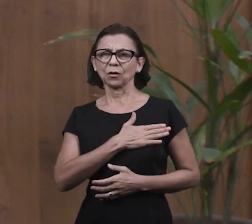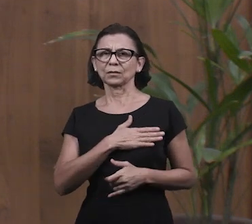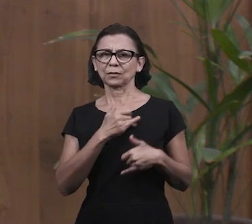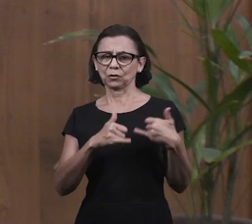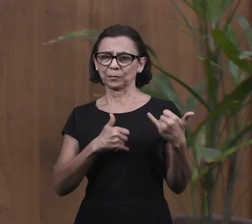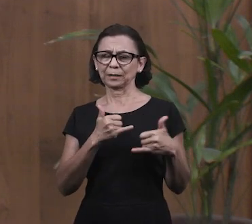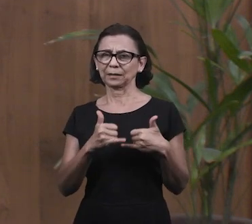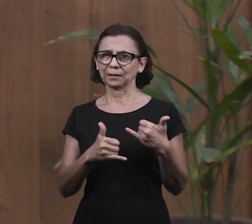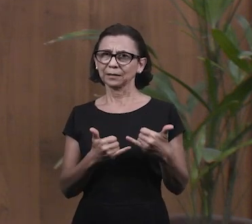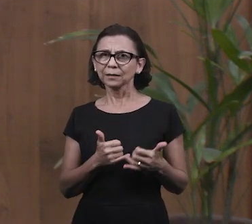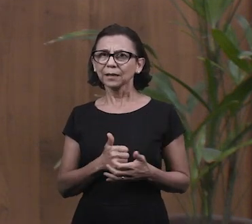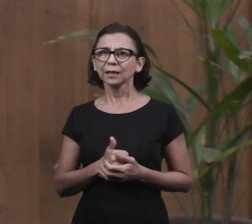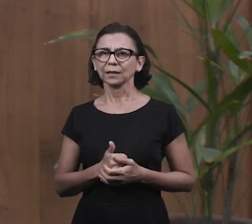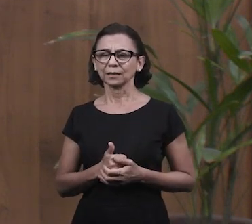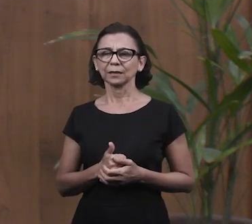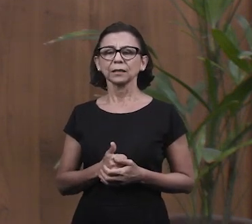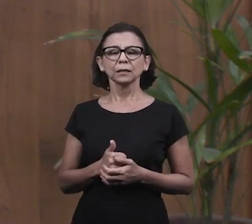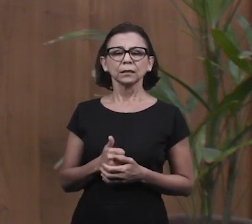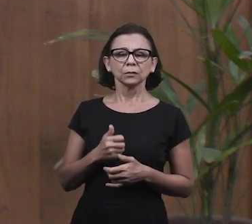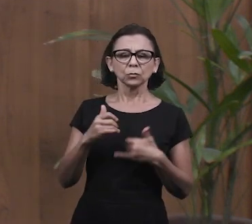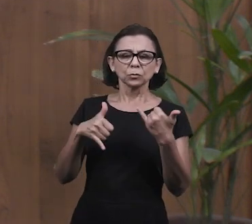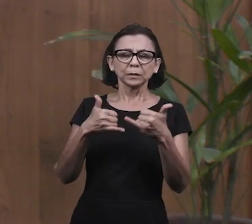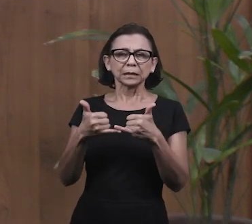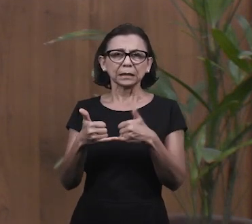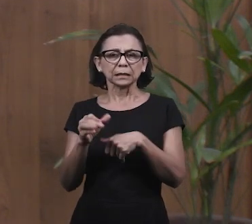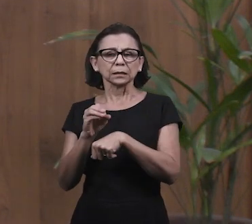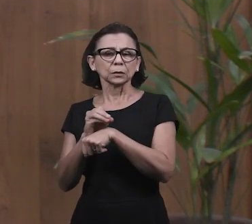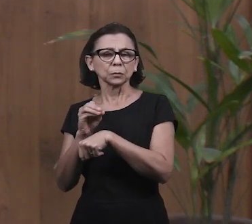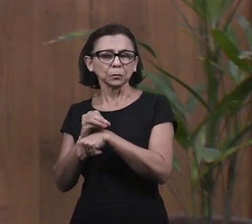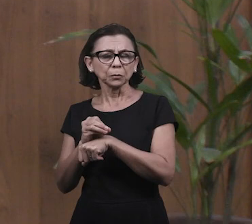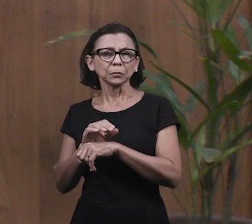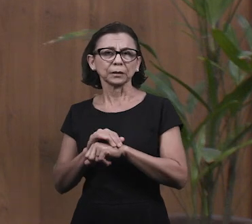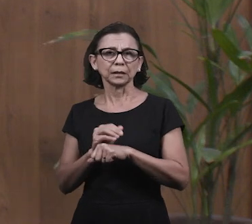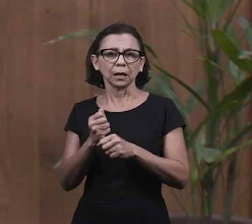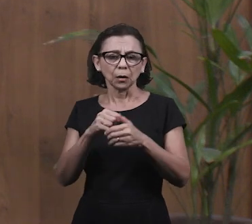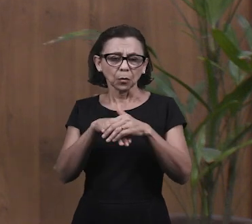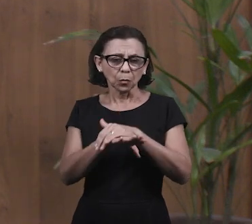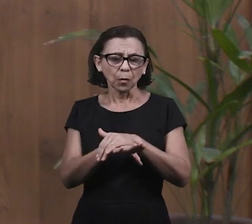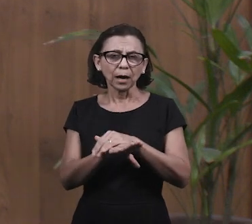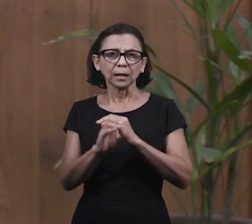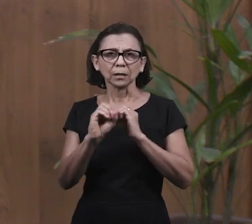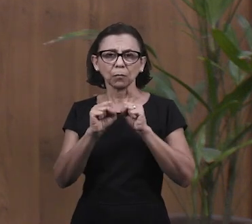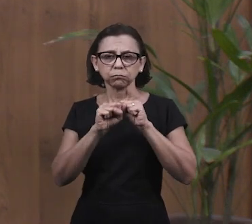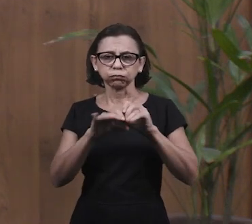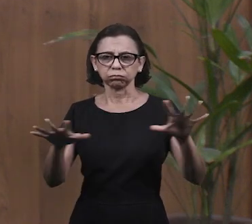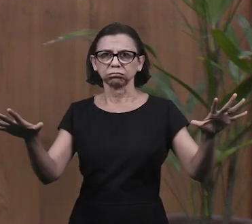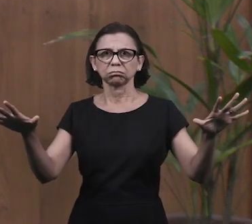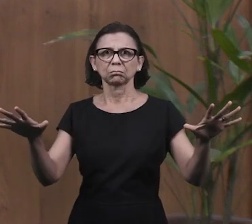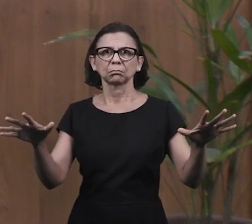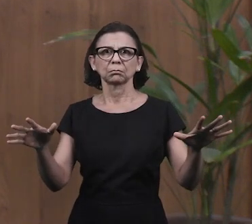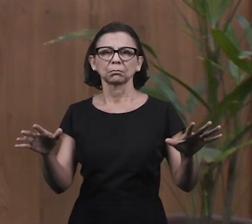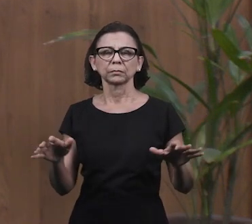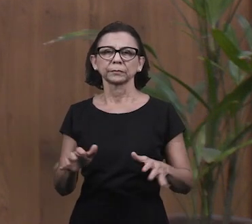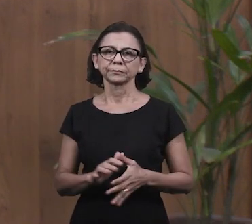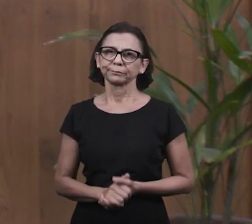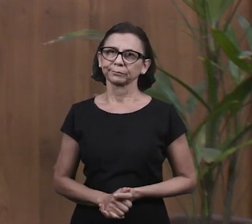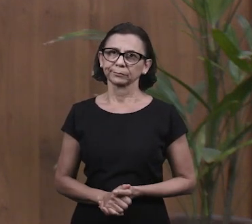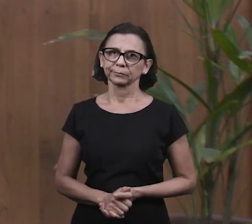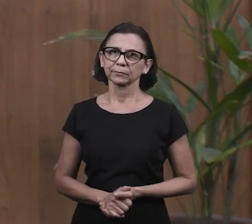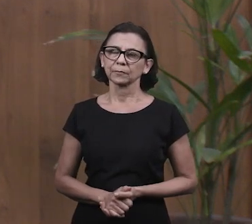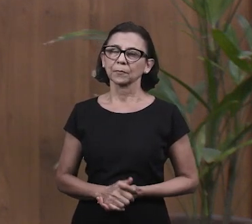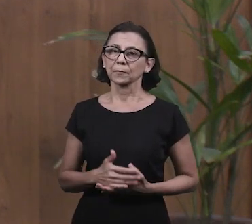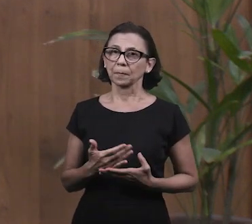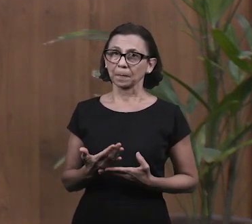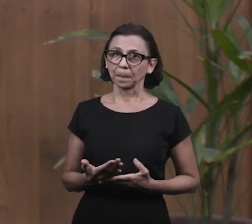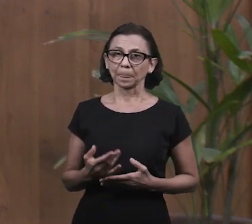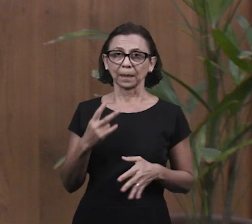Elles sont donc attirées par les jeux, elles ont du soin pour